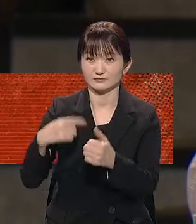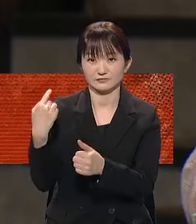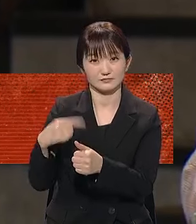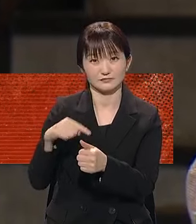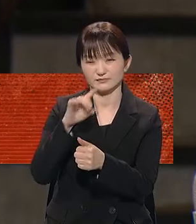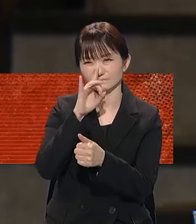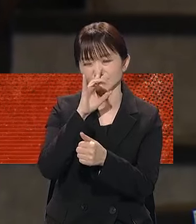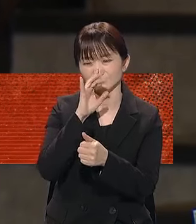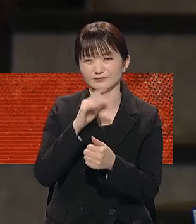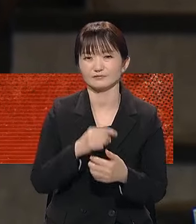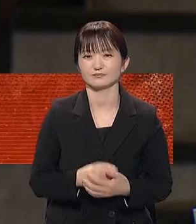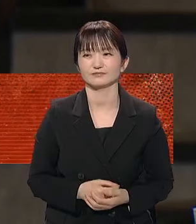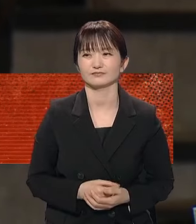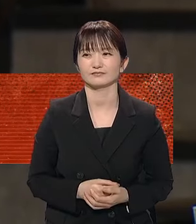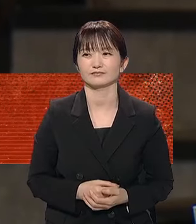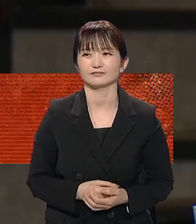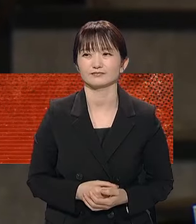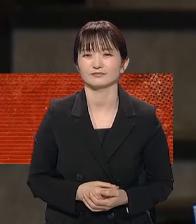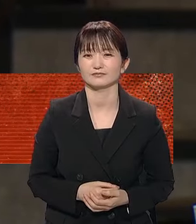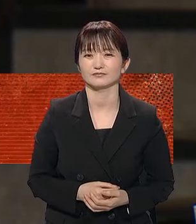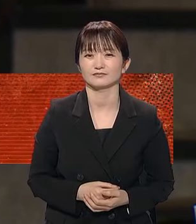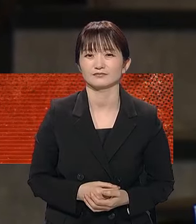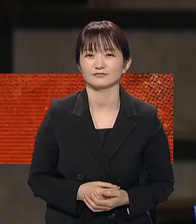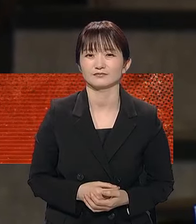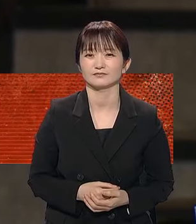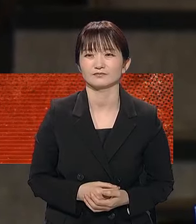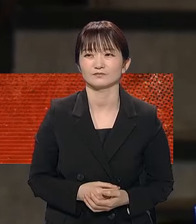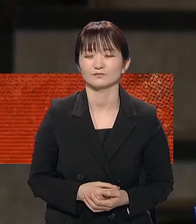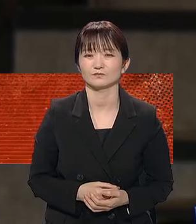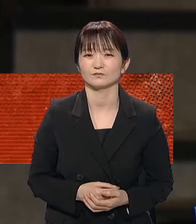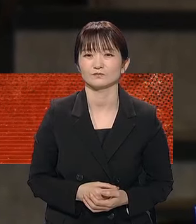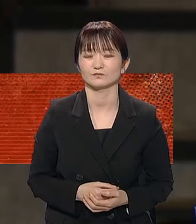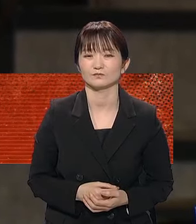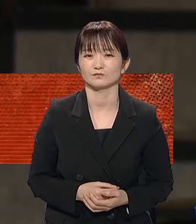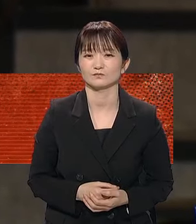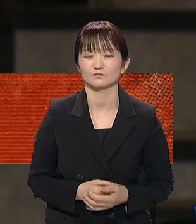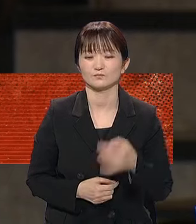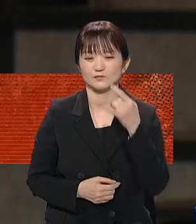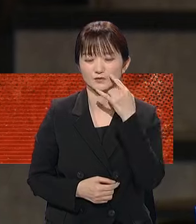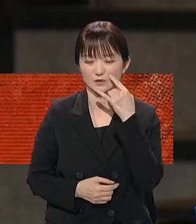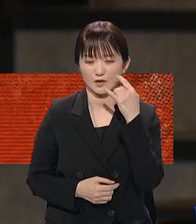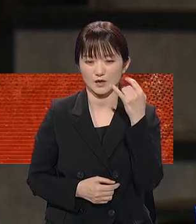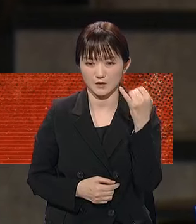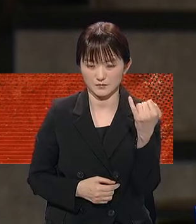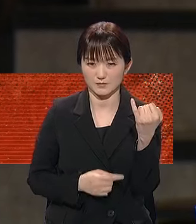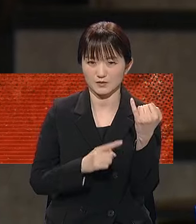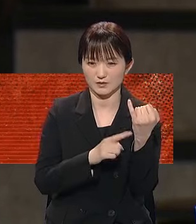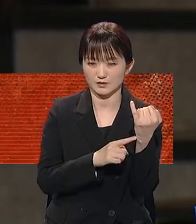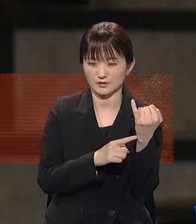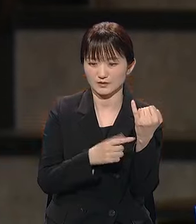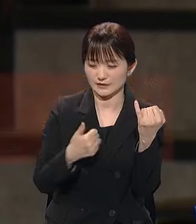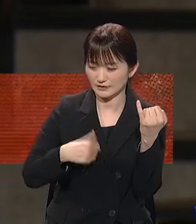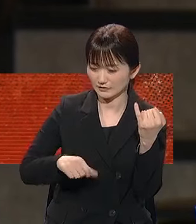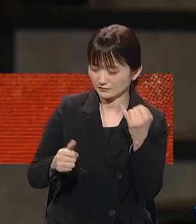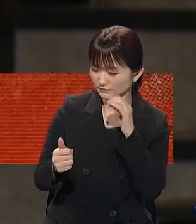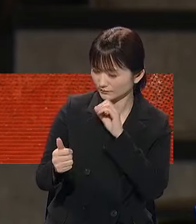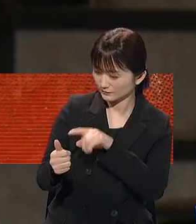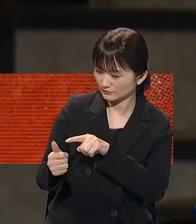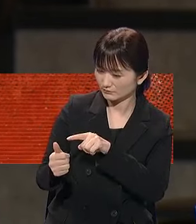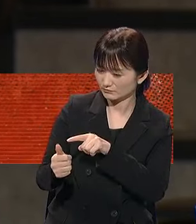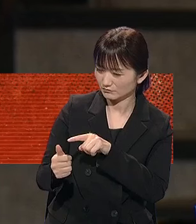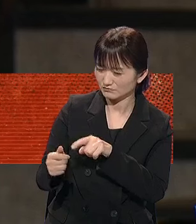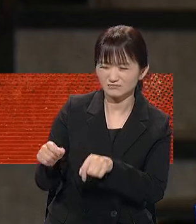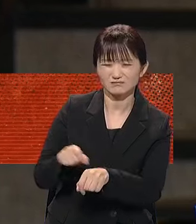저는 봅니다 그리고 이제 그 조금 이제 그 터치를 하게 되면 그 어머니가 가 그것을 보고 야 이게 뭐 별거